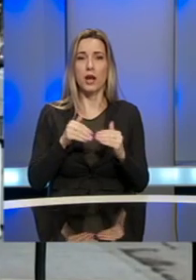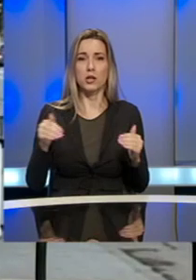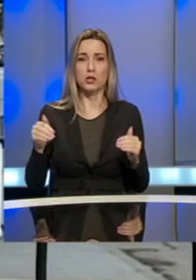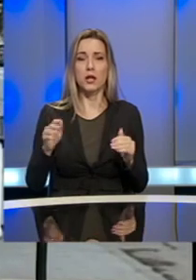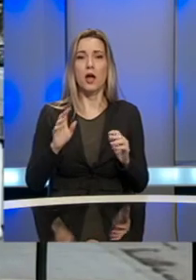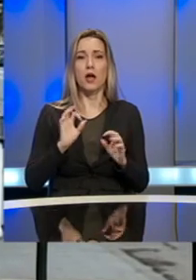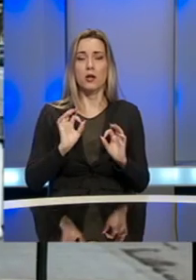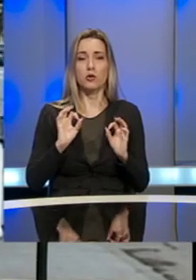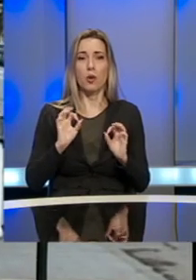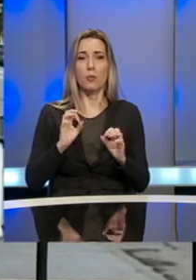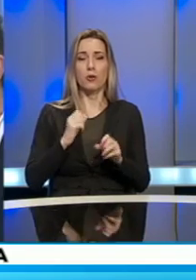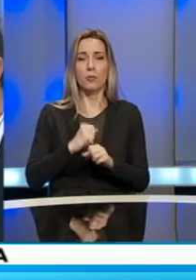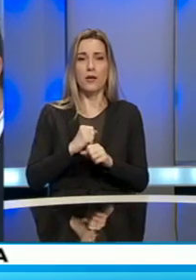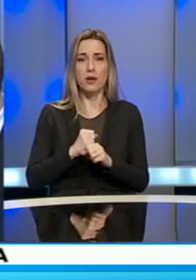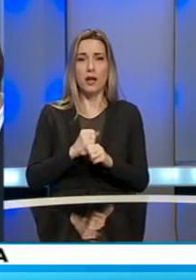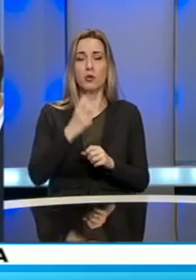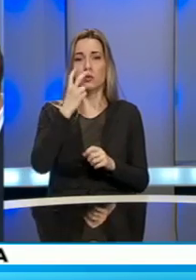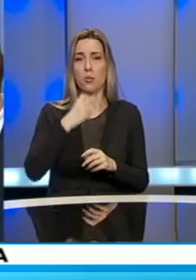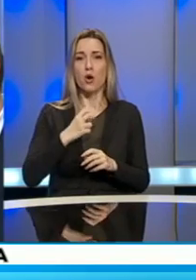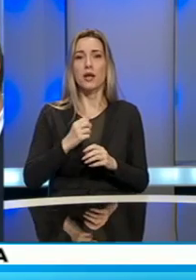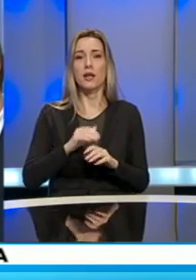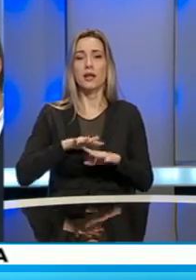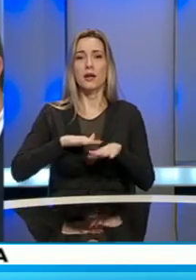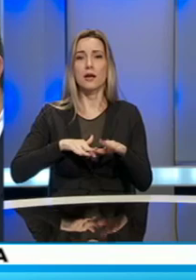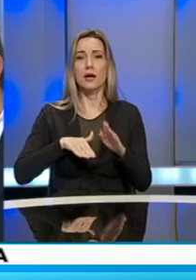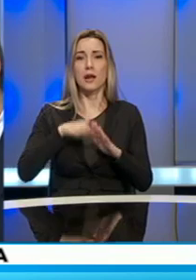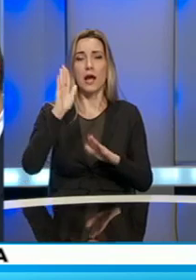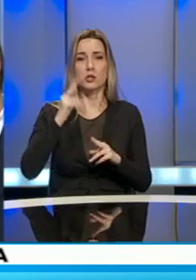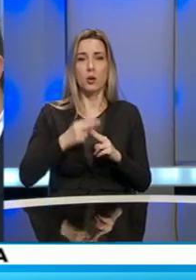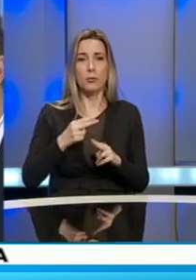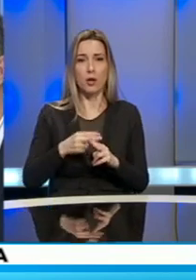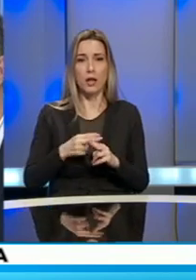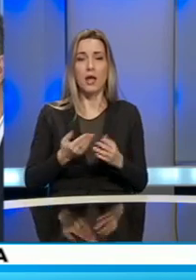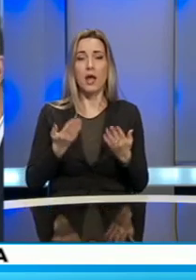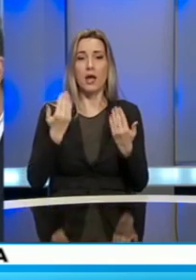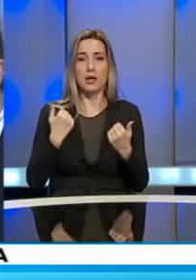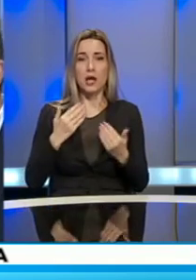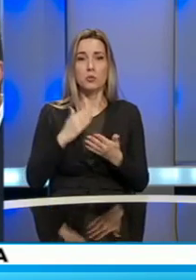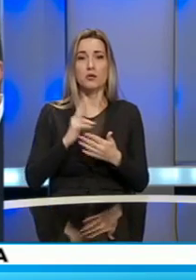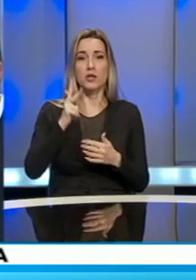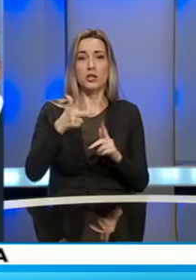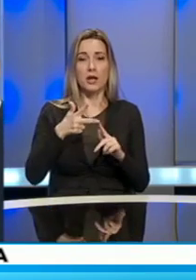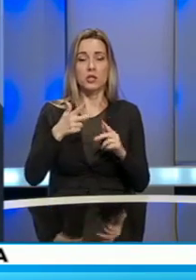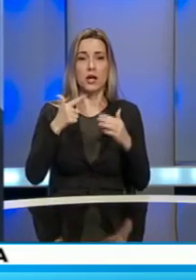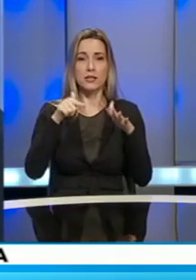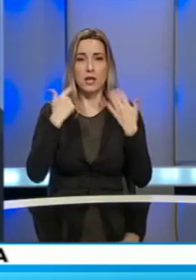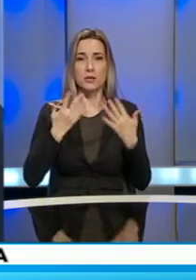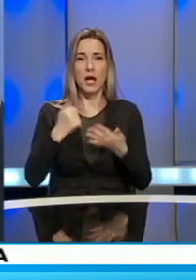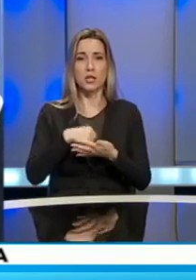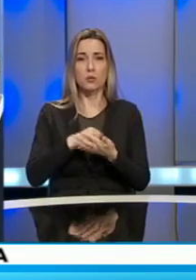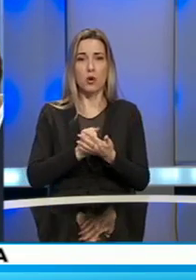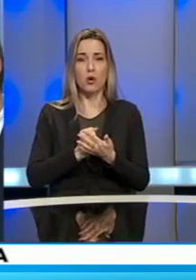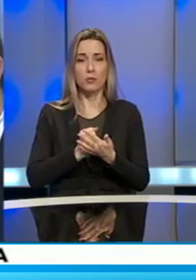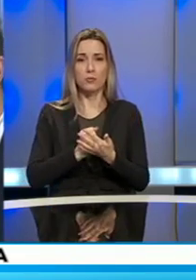prevenirali, odnosno značajno usporili rast broja oboljelih. Inače bismo pošto je već treća sedmica od kako smo zabilježili